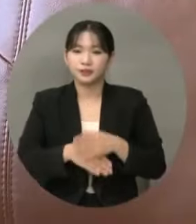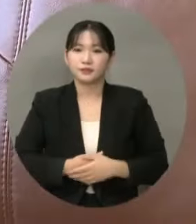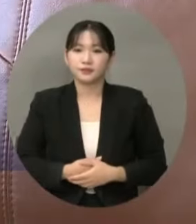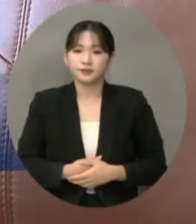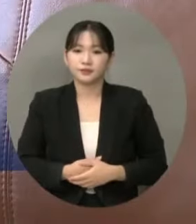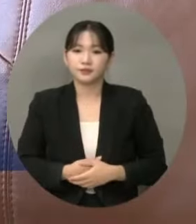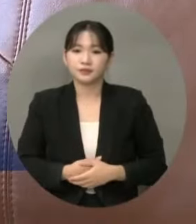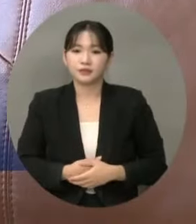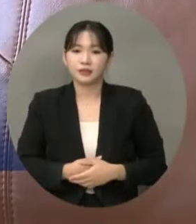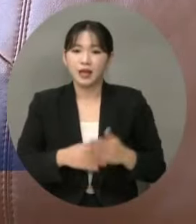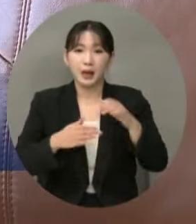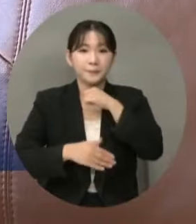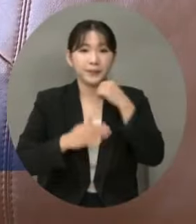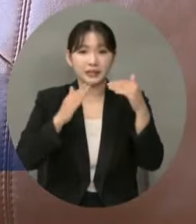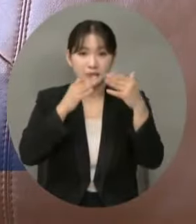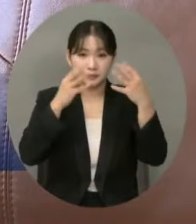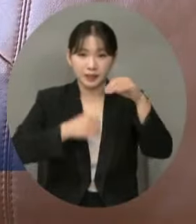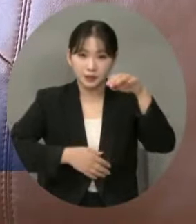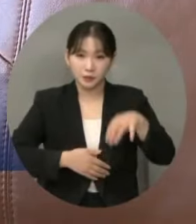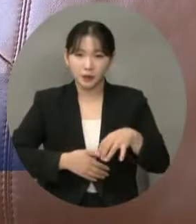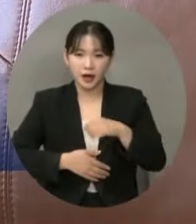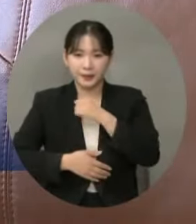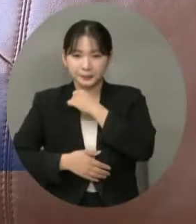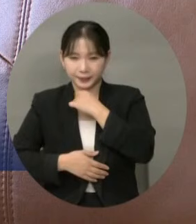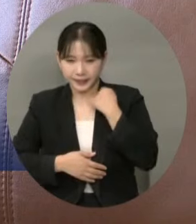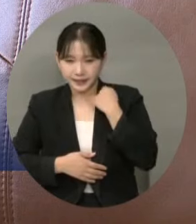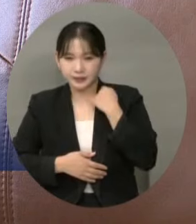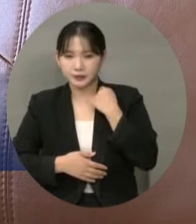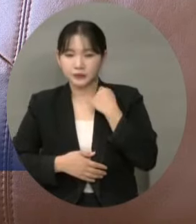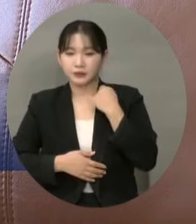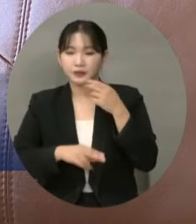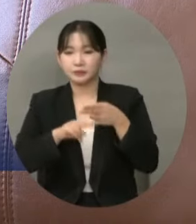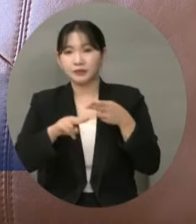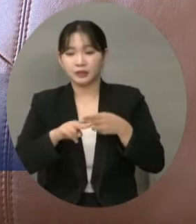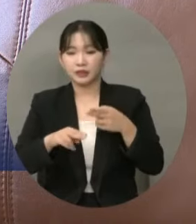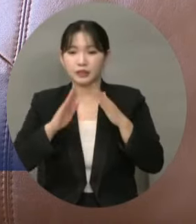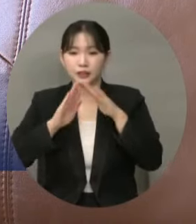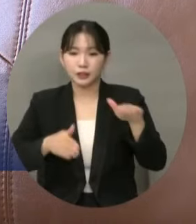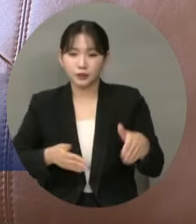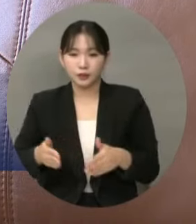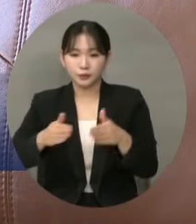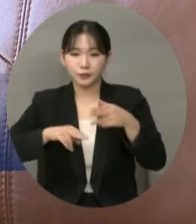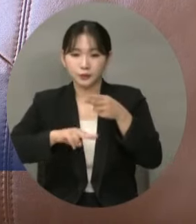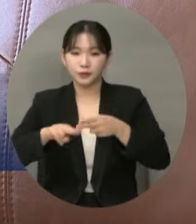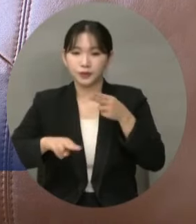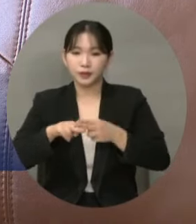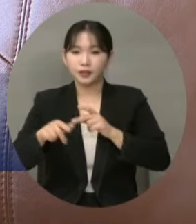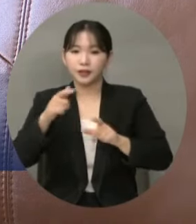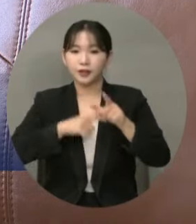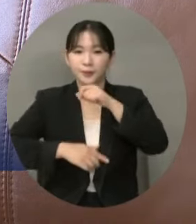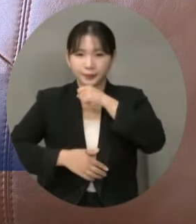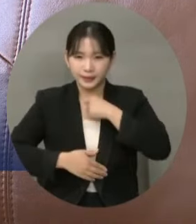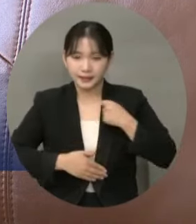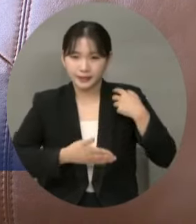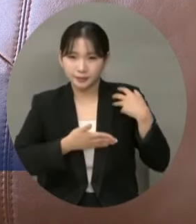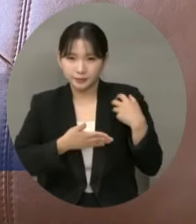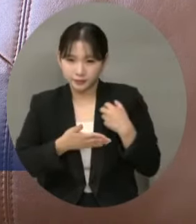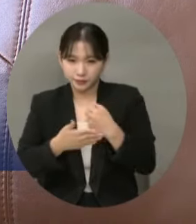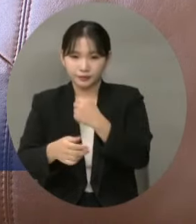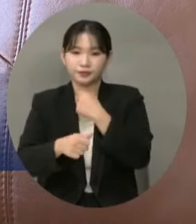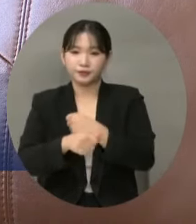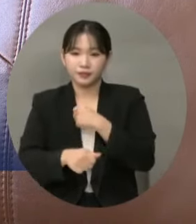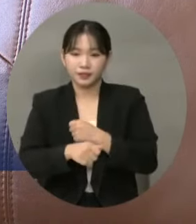맛집들이 많은 지역 이렇게 해서 감칠맛 나고 또 음식들이 그래서 우리 전라도 음식을 계속 이제